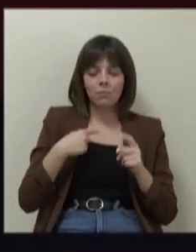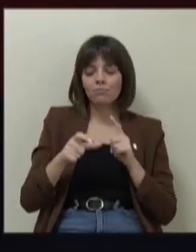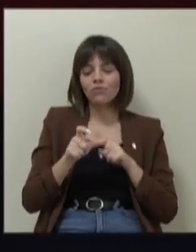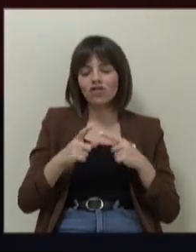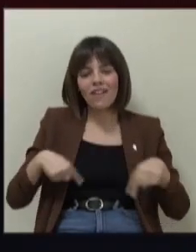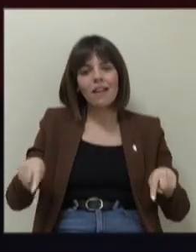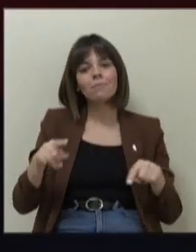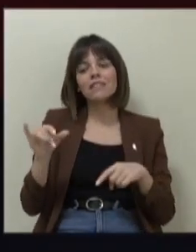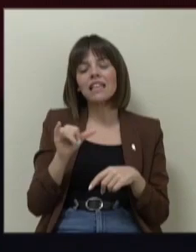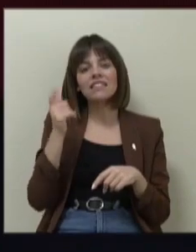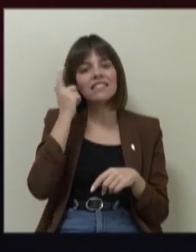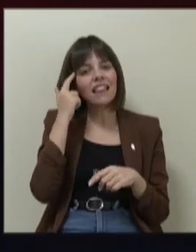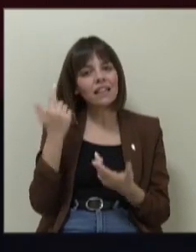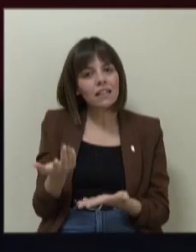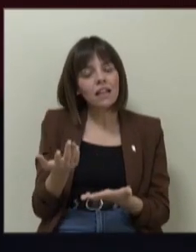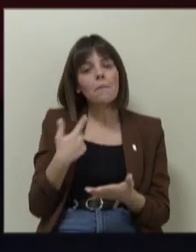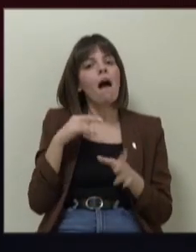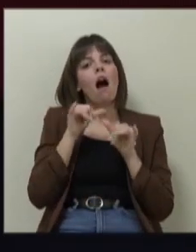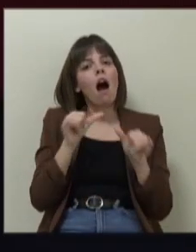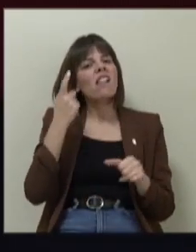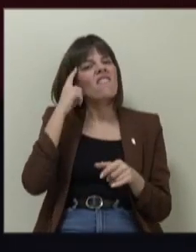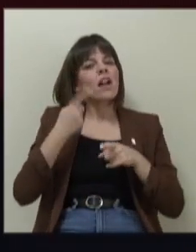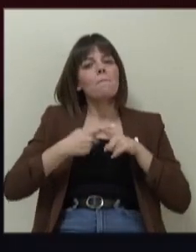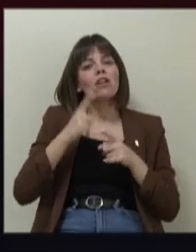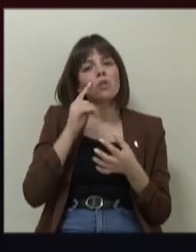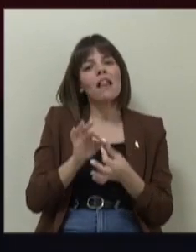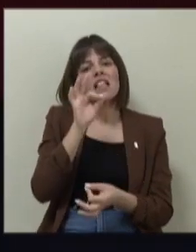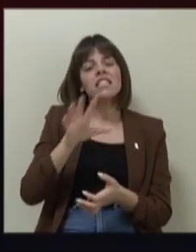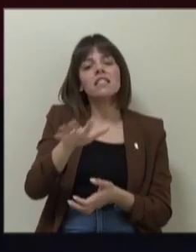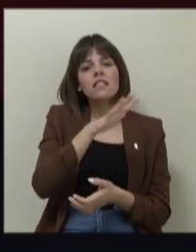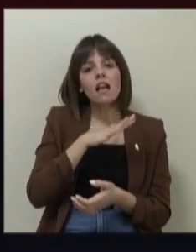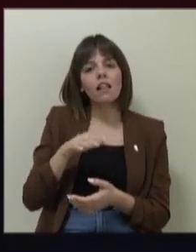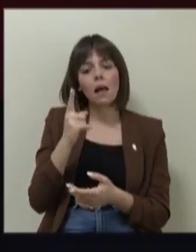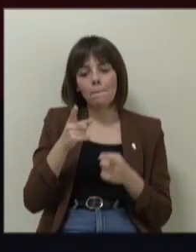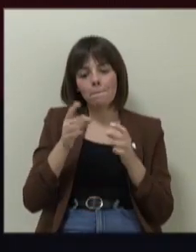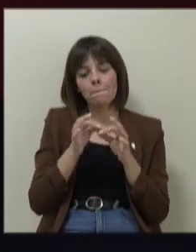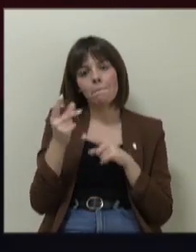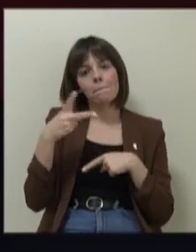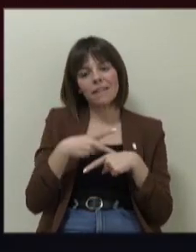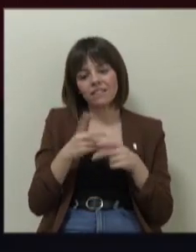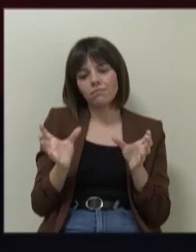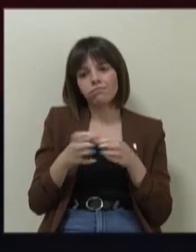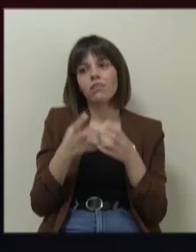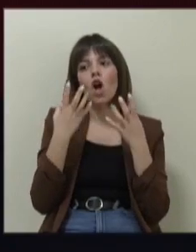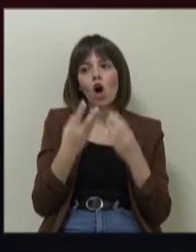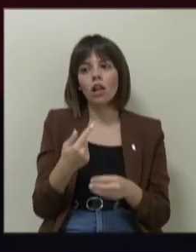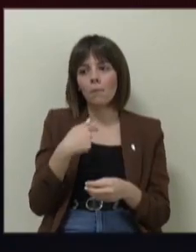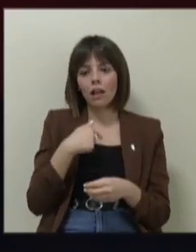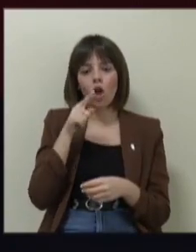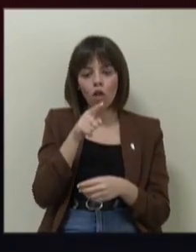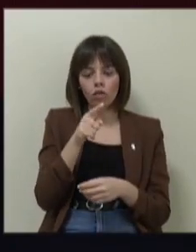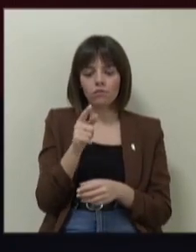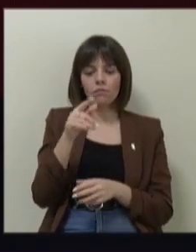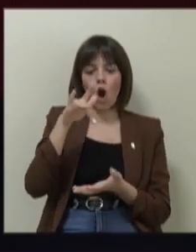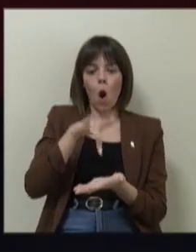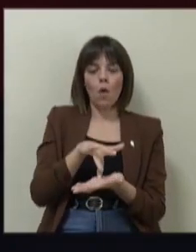veya benim benzer bir ideolojiyi, fikri paylaştığım insanlar bir biz kümesi oluşuyorlar ve ben de onların merkezinde